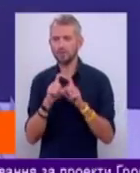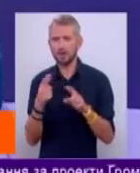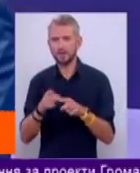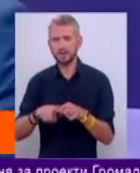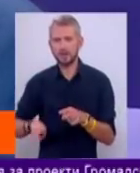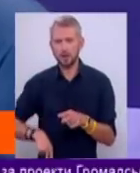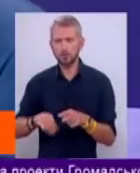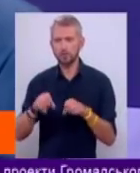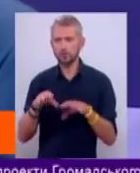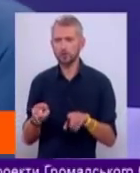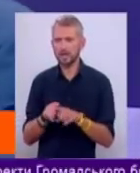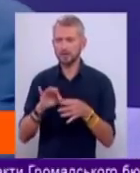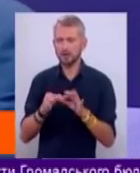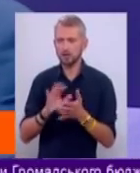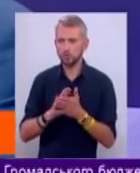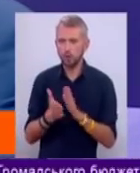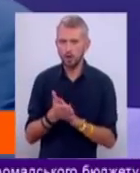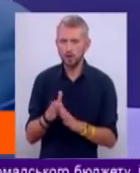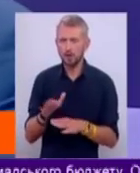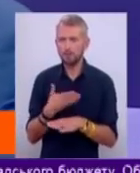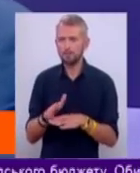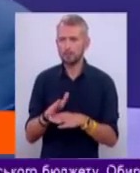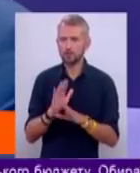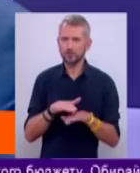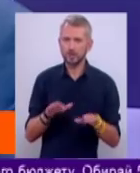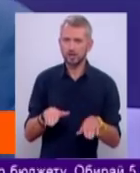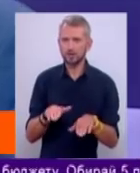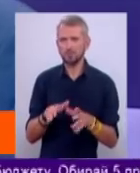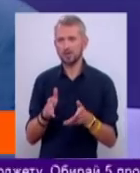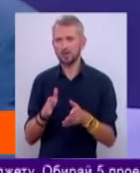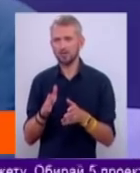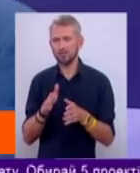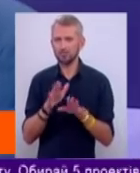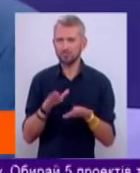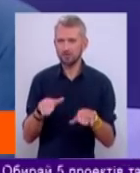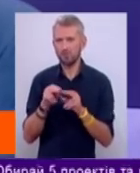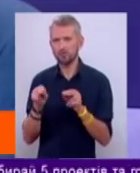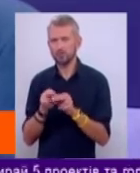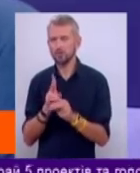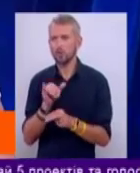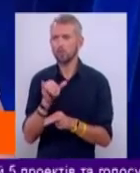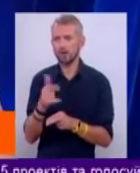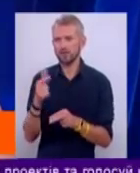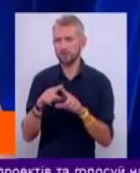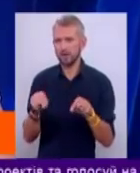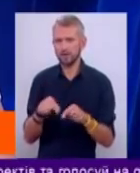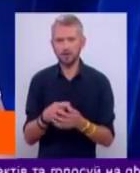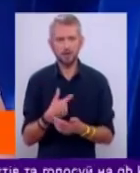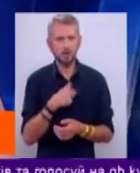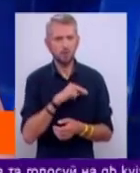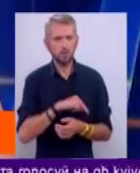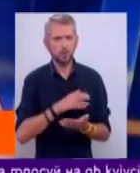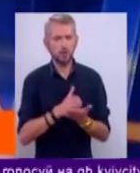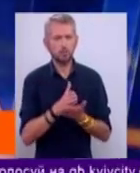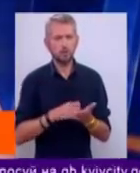вже вирішення таких складних ситуацій там між учнями, учнем і вчителем? Як у вас в гімназії? Розповідайте. Я працюю на